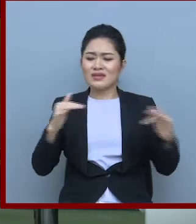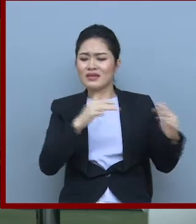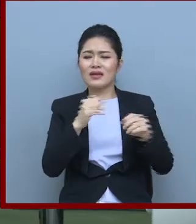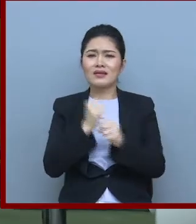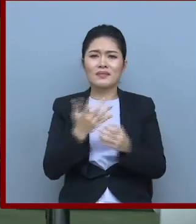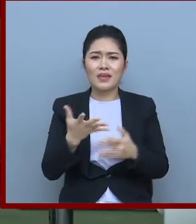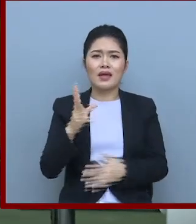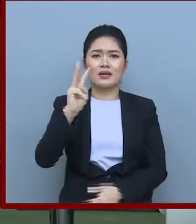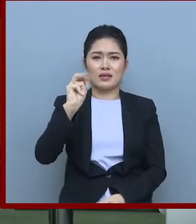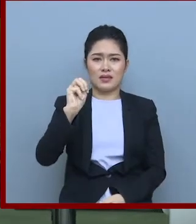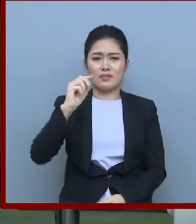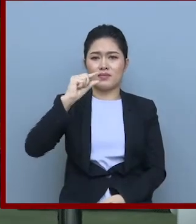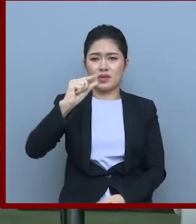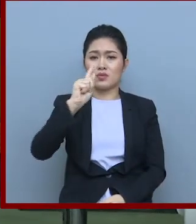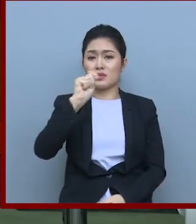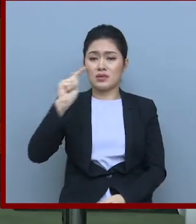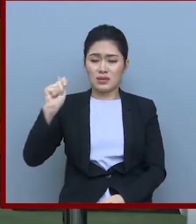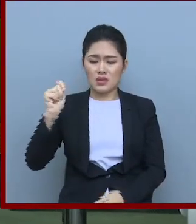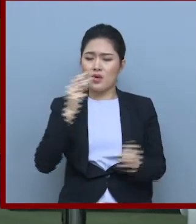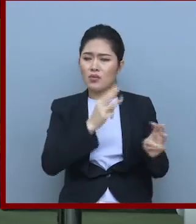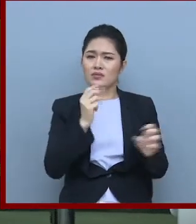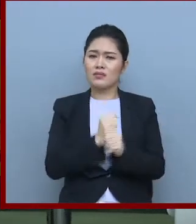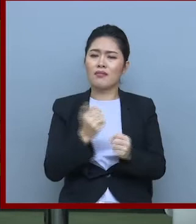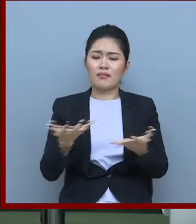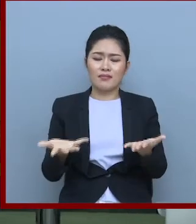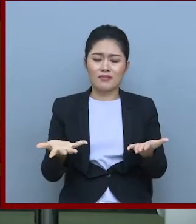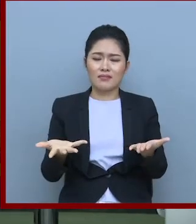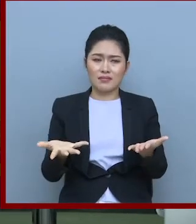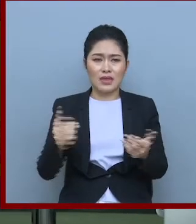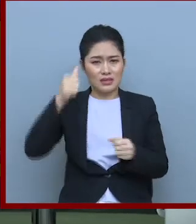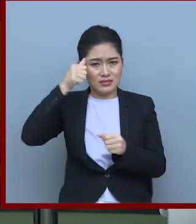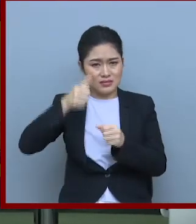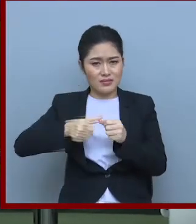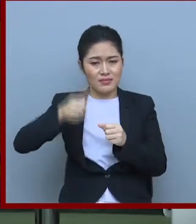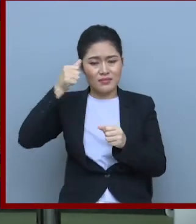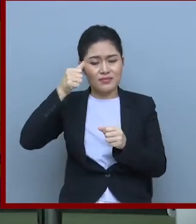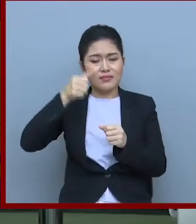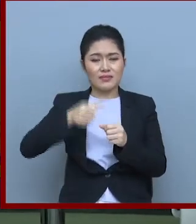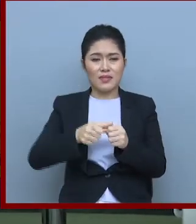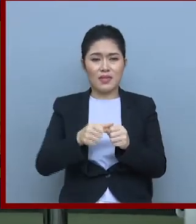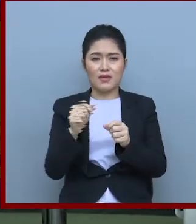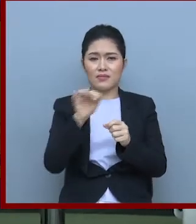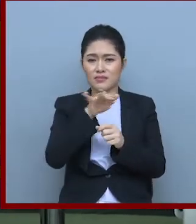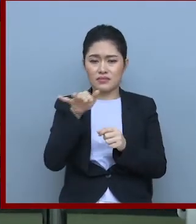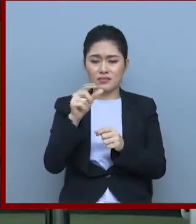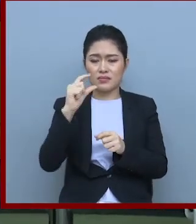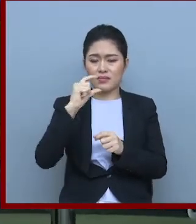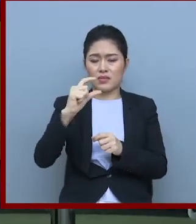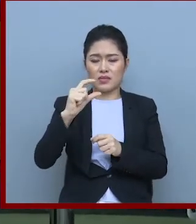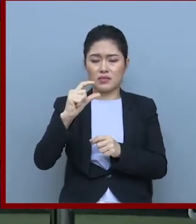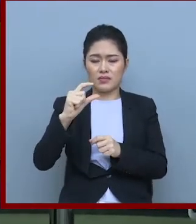ของ MQTT โปรโตคอลเนี่ยมันจะมีเราจำศัพท์ไว้ดีๆนะครับตัวแรกนะครับ